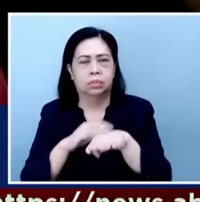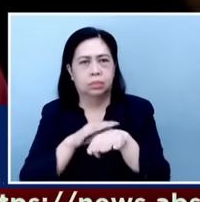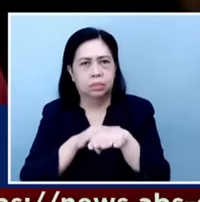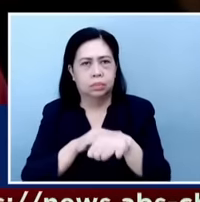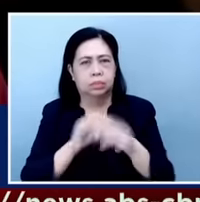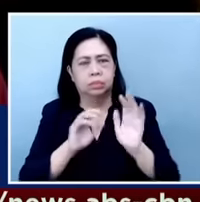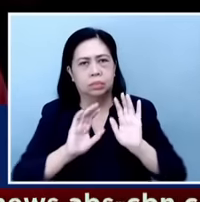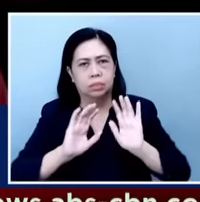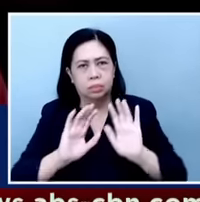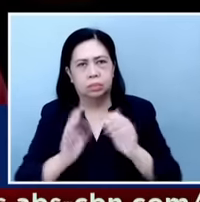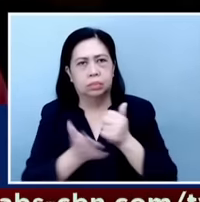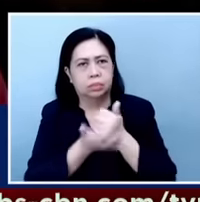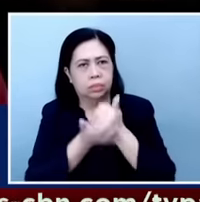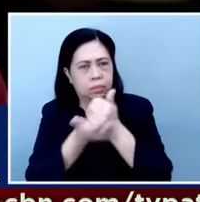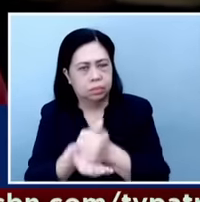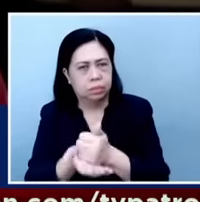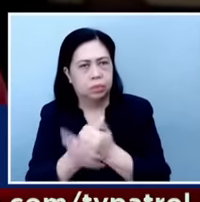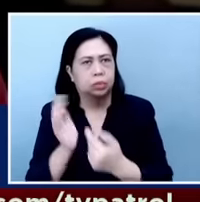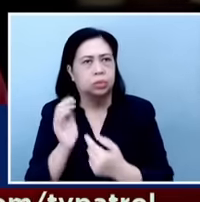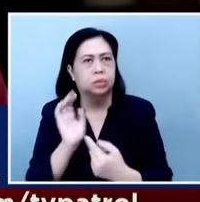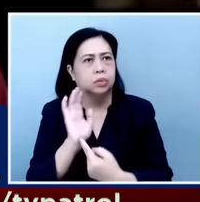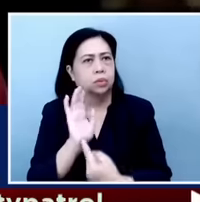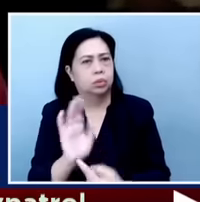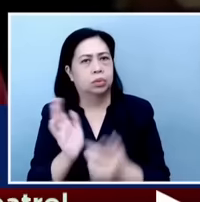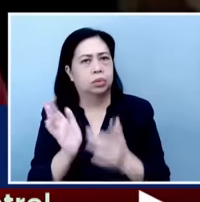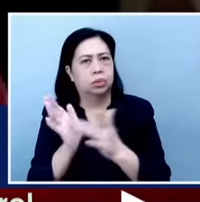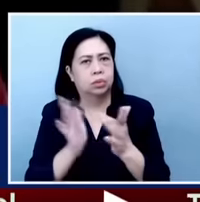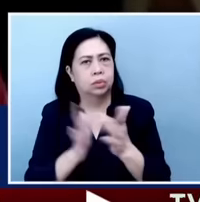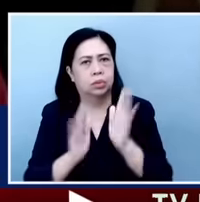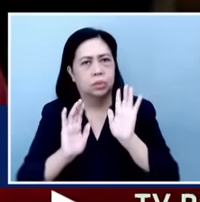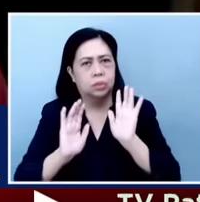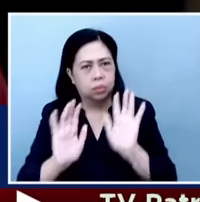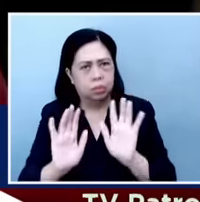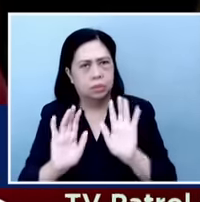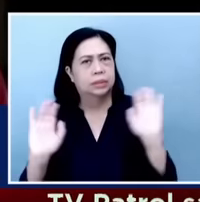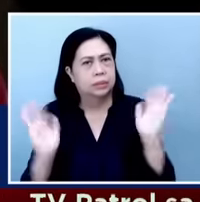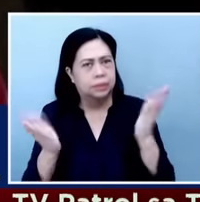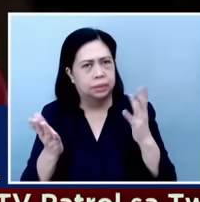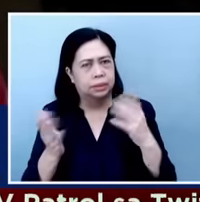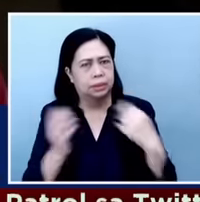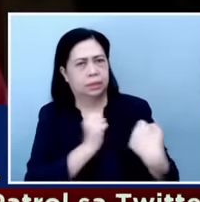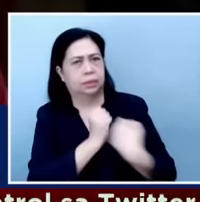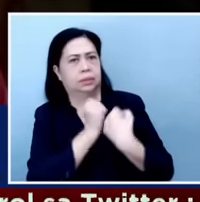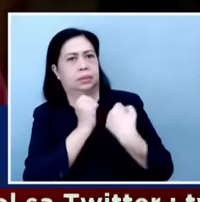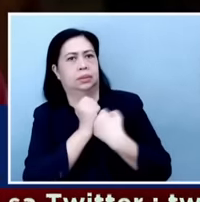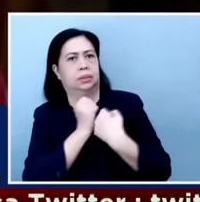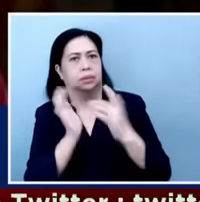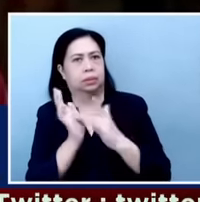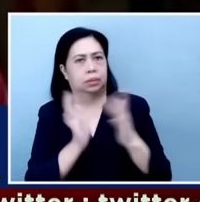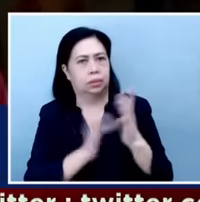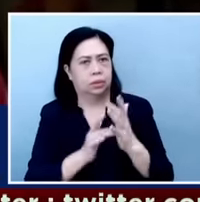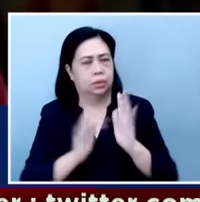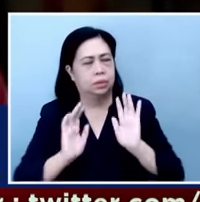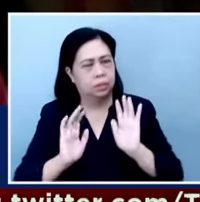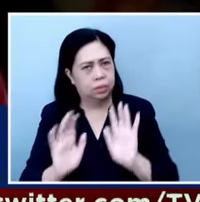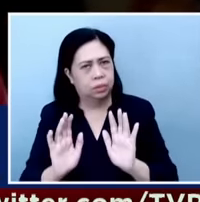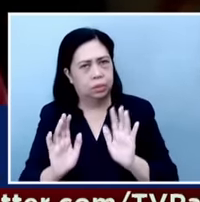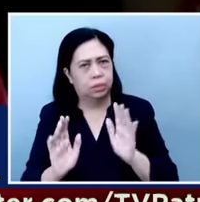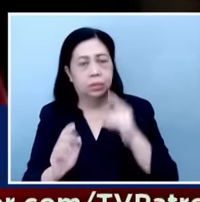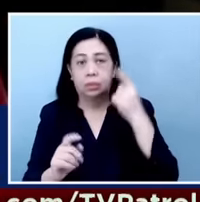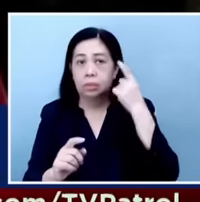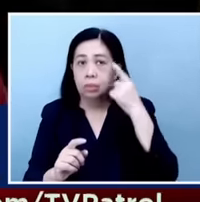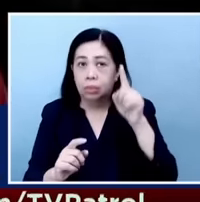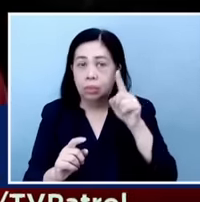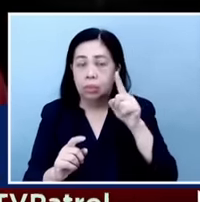ipakita natin si Jesus na tumutulak sa atin upang makausad tayo